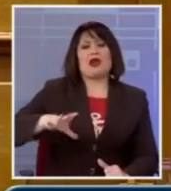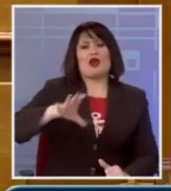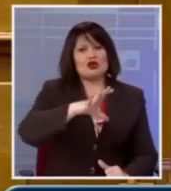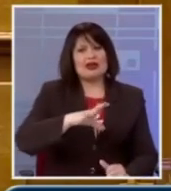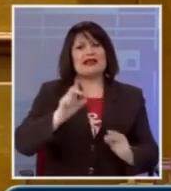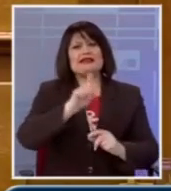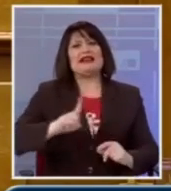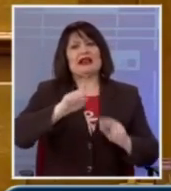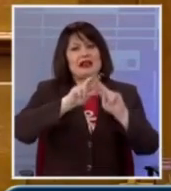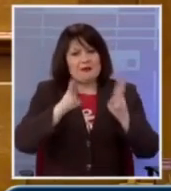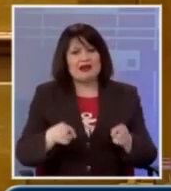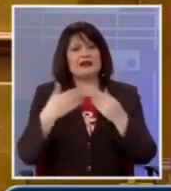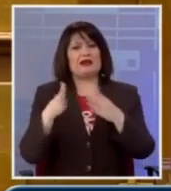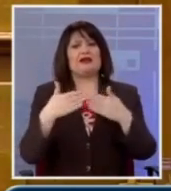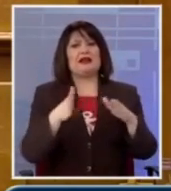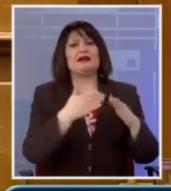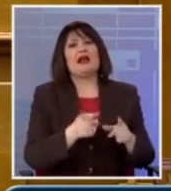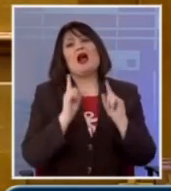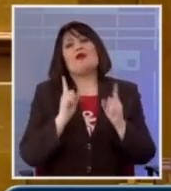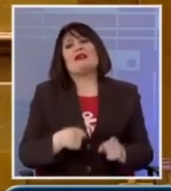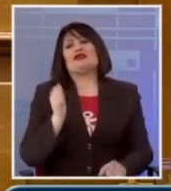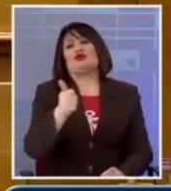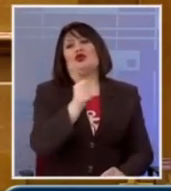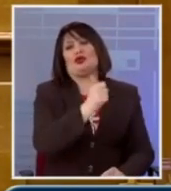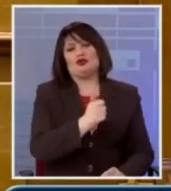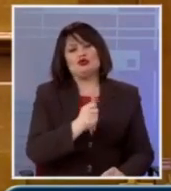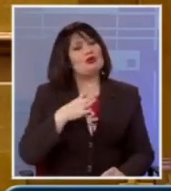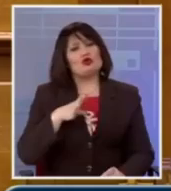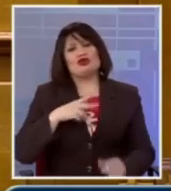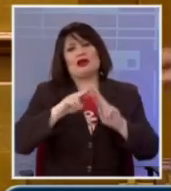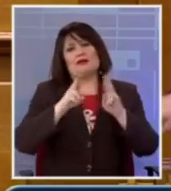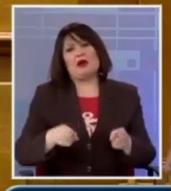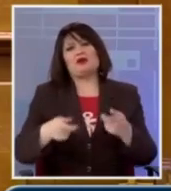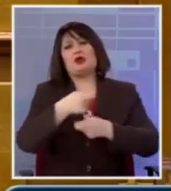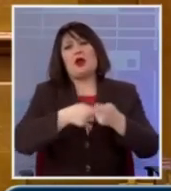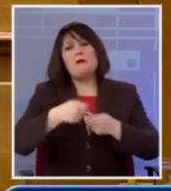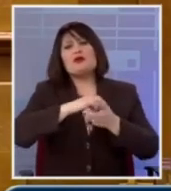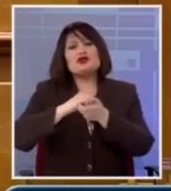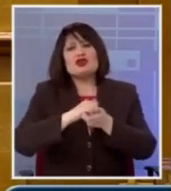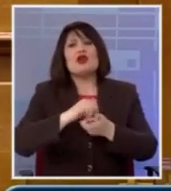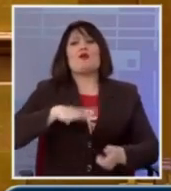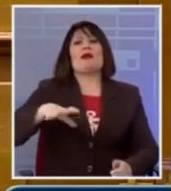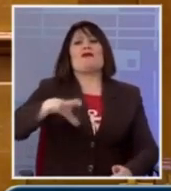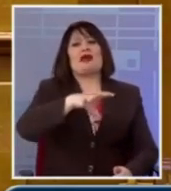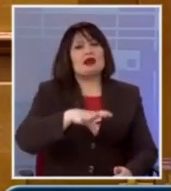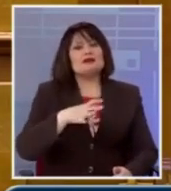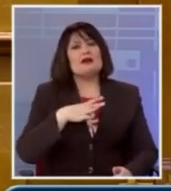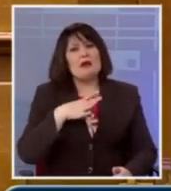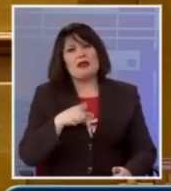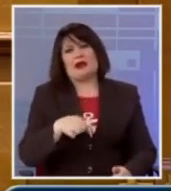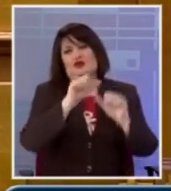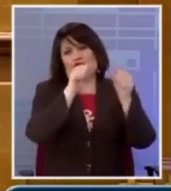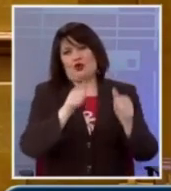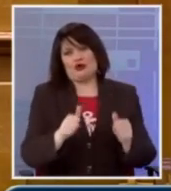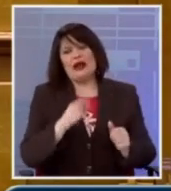τις Κυριακές, αλλά αυτό το αποφασίζει η τοπική κοινωνία, ο τοπικός εμπορικός σύλλογος και η τοπική περιφέρεια. Αυτό το μοντέλο